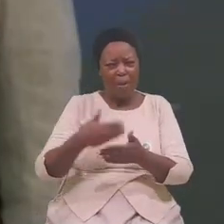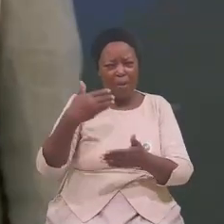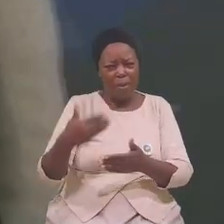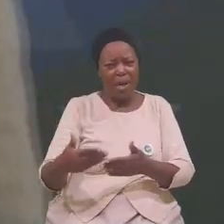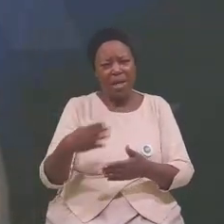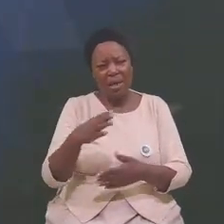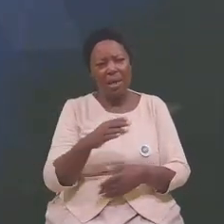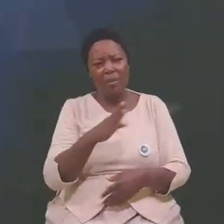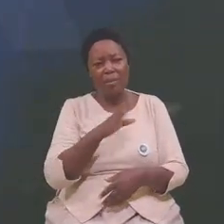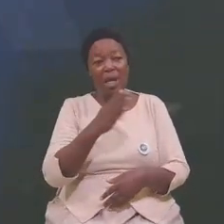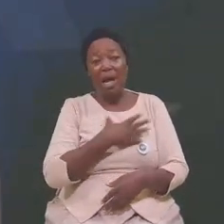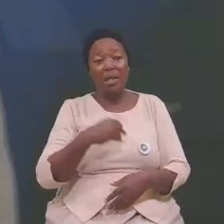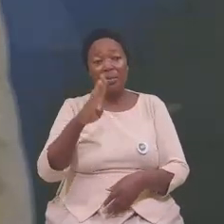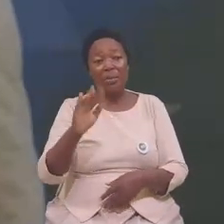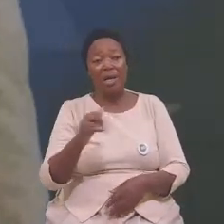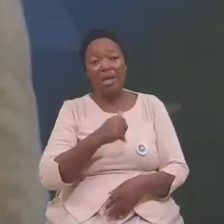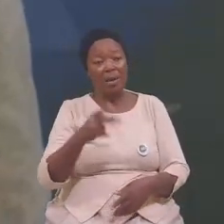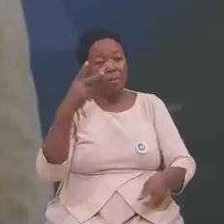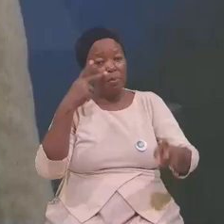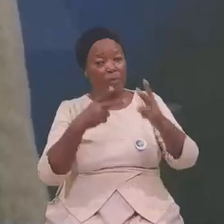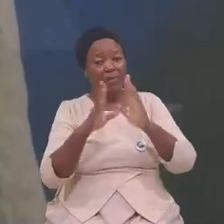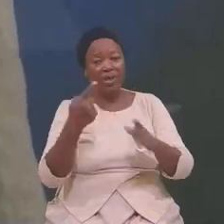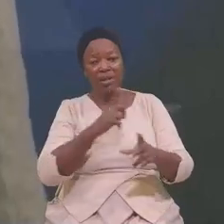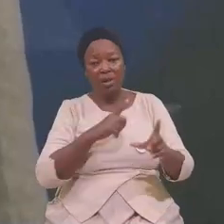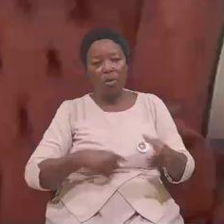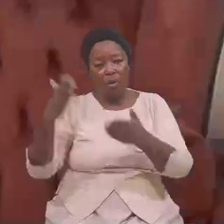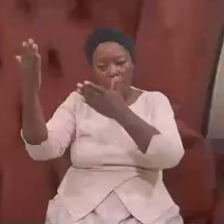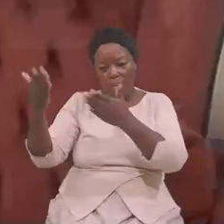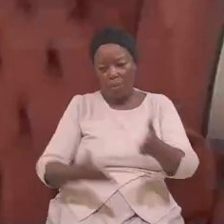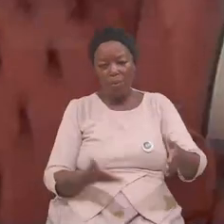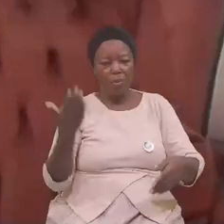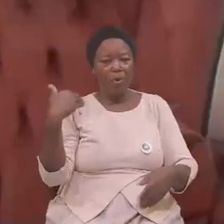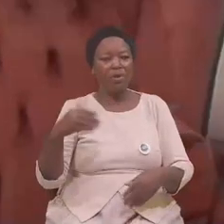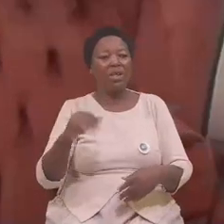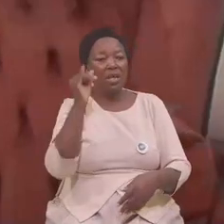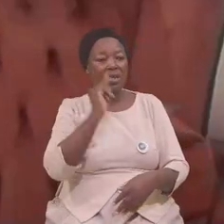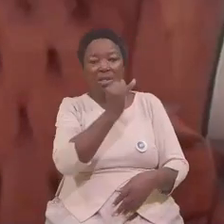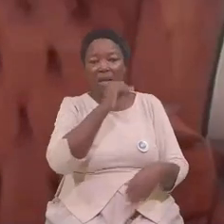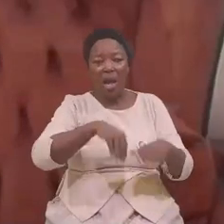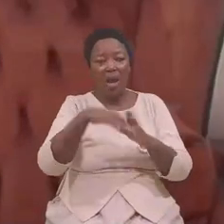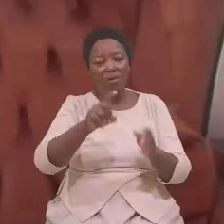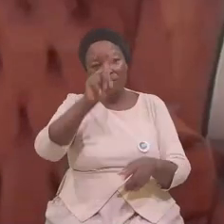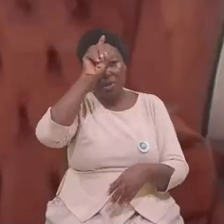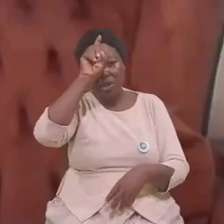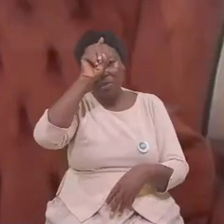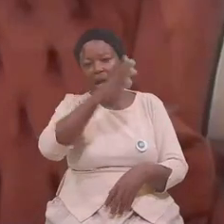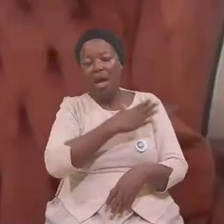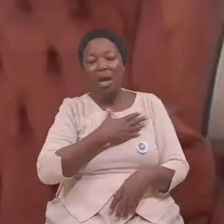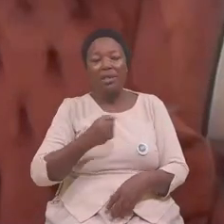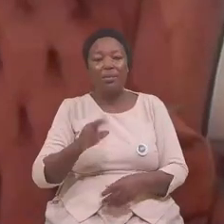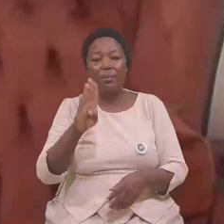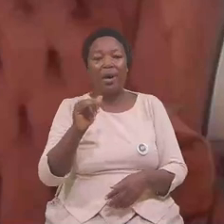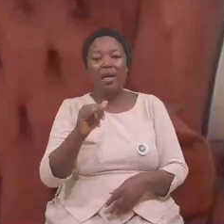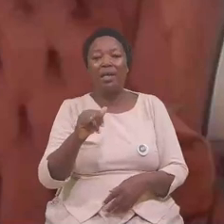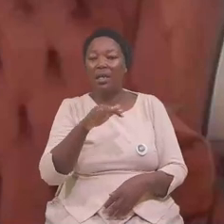Par un prophète, verset 14, l'Éternel fit monter Israël hors d'Égypte. Et par un prophète,